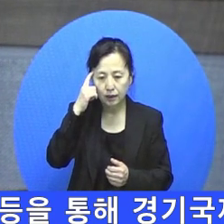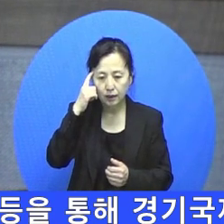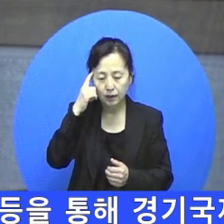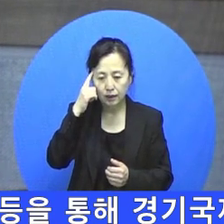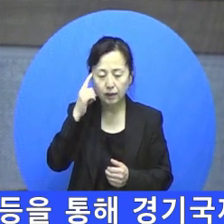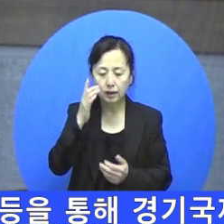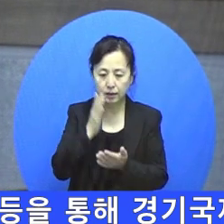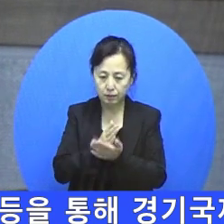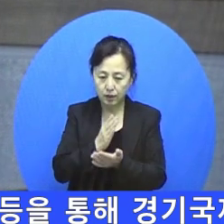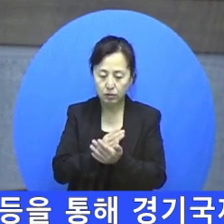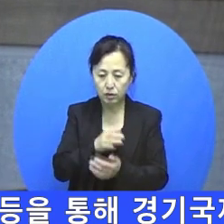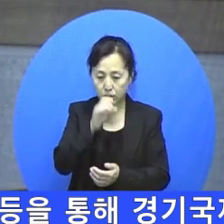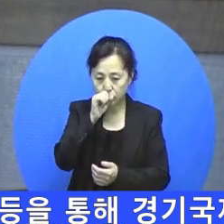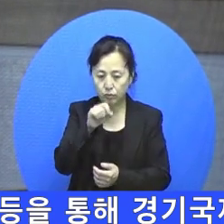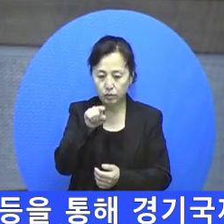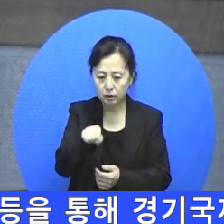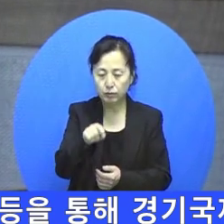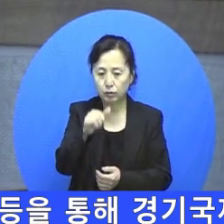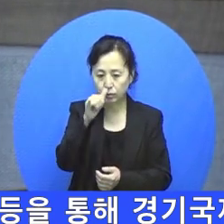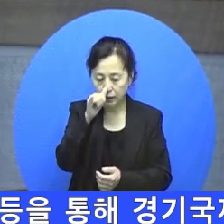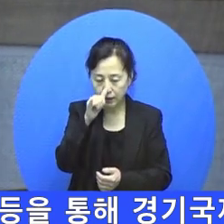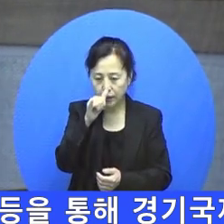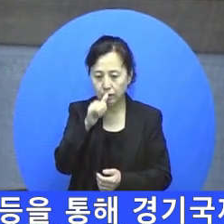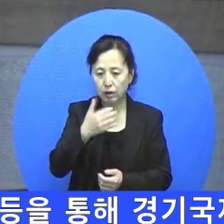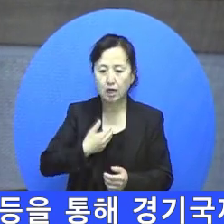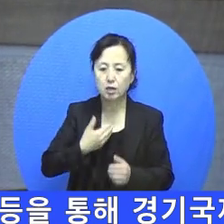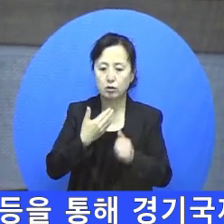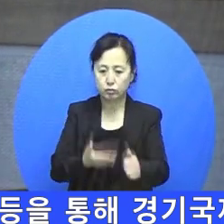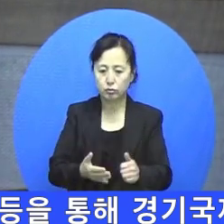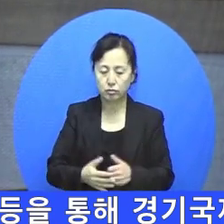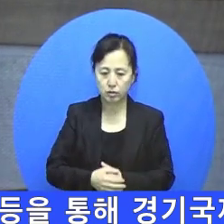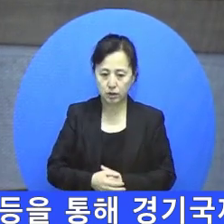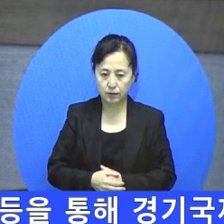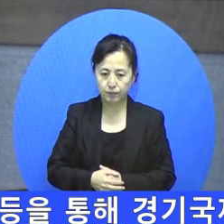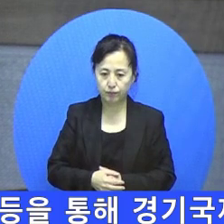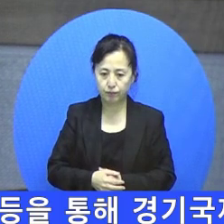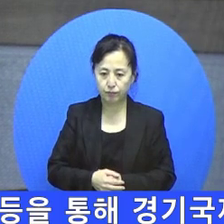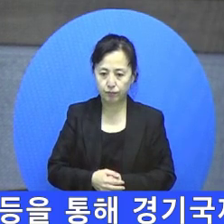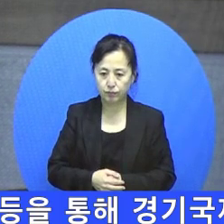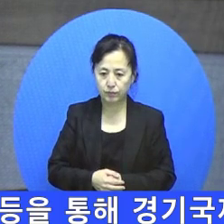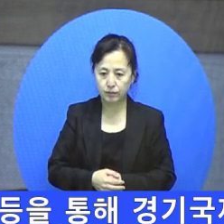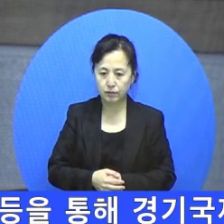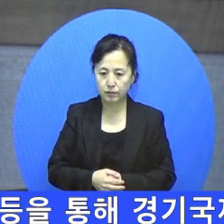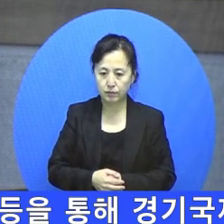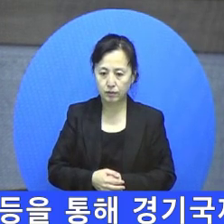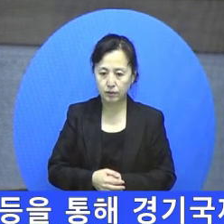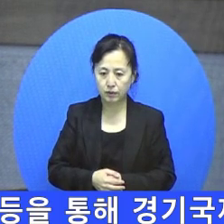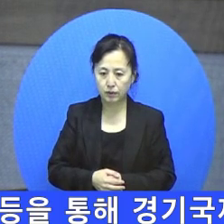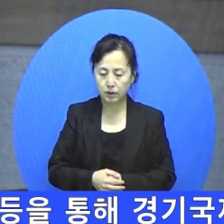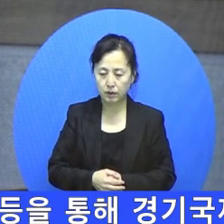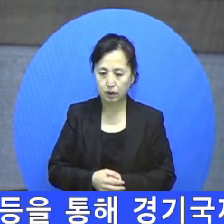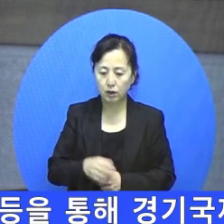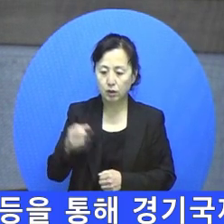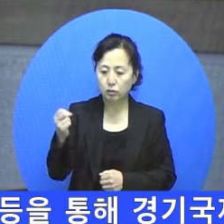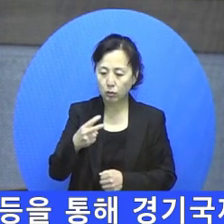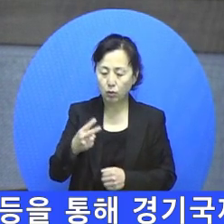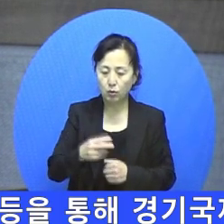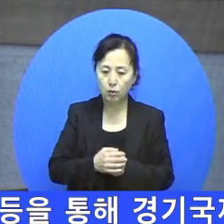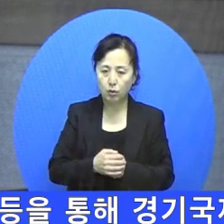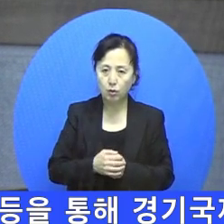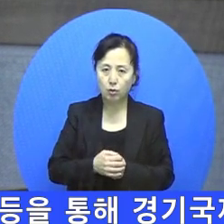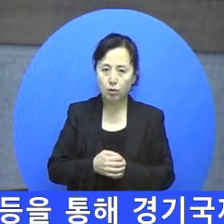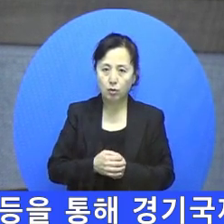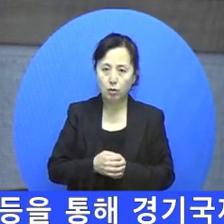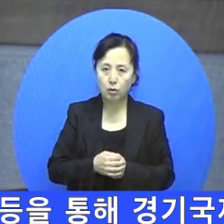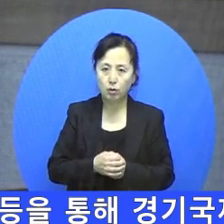점도 있는데 소음도 지금 현재 군공항, 수원에 있는 군공항처럼 소음이 있지 않습니다. 왜냐하면 여긴